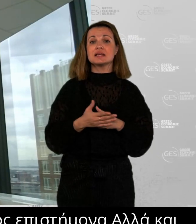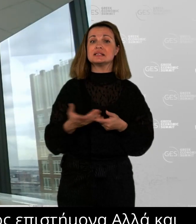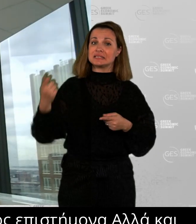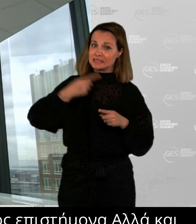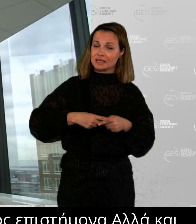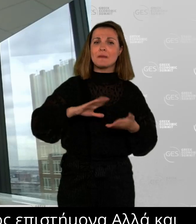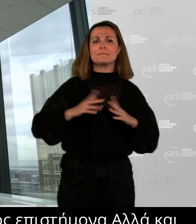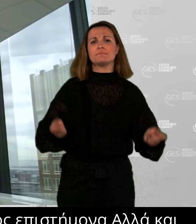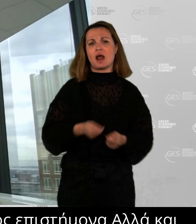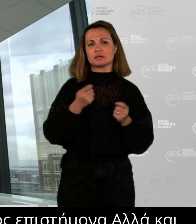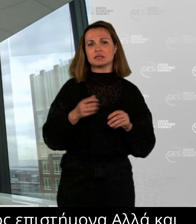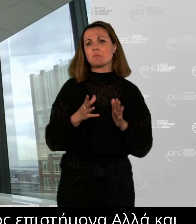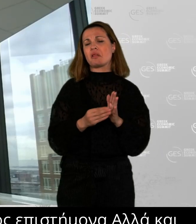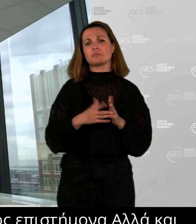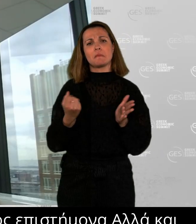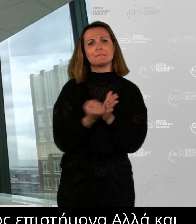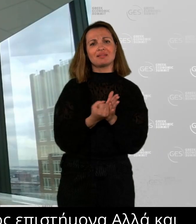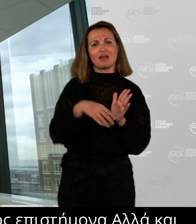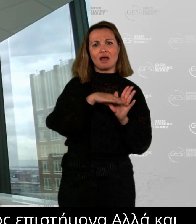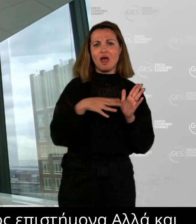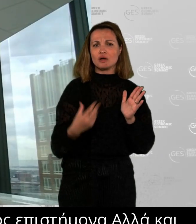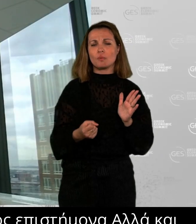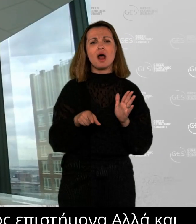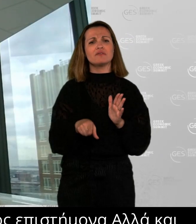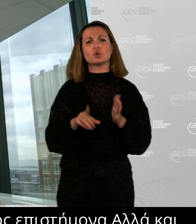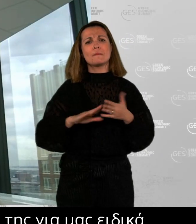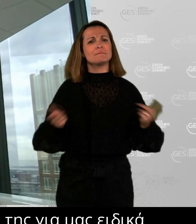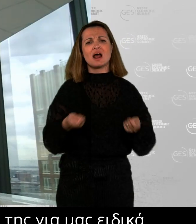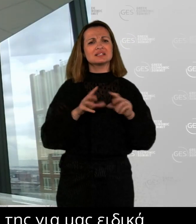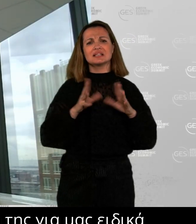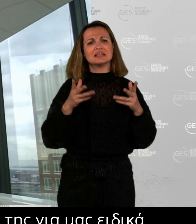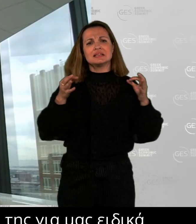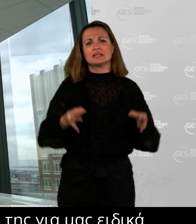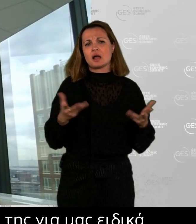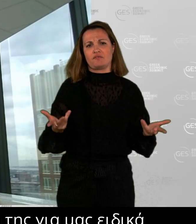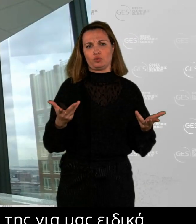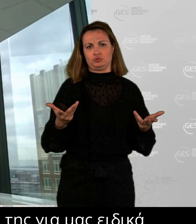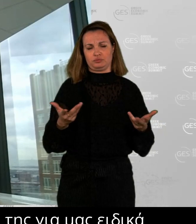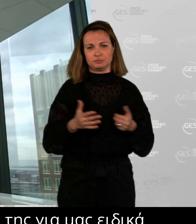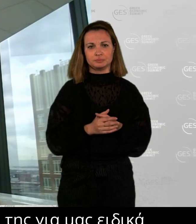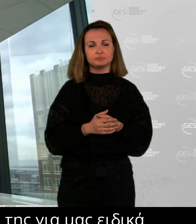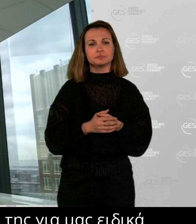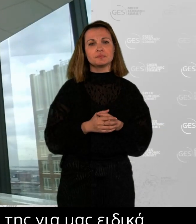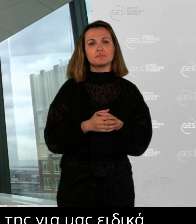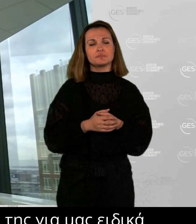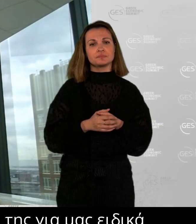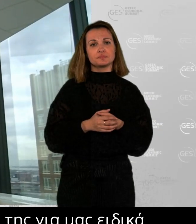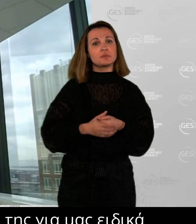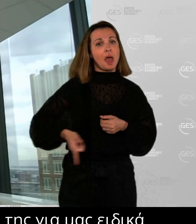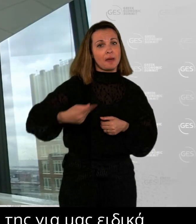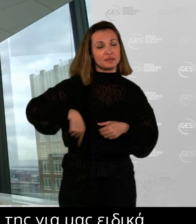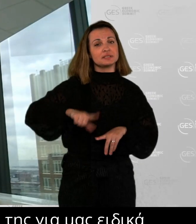Για μας είχε κάνει πάρα πολλά πράγματα. Στηρίχθηκε όλο το μοντέλο μας πάνω σε αυτό. Δημιουργήσαμε πολύ